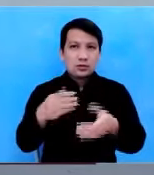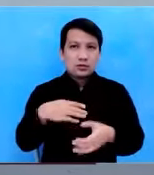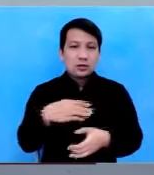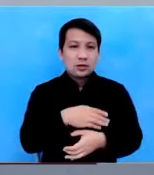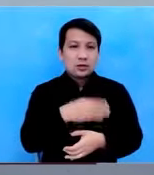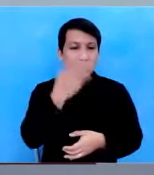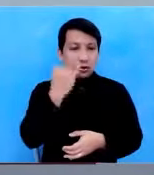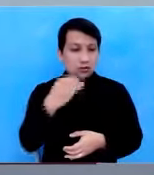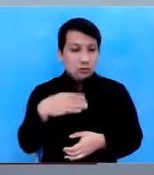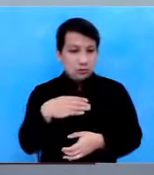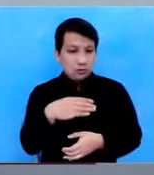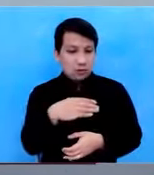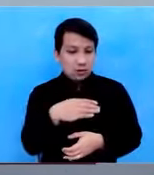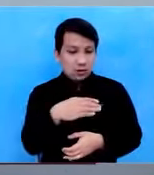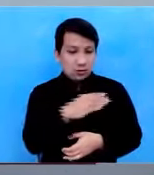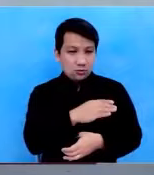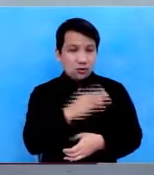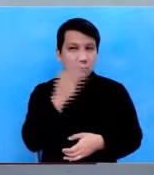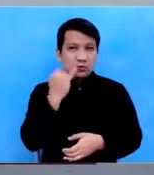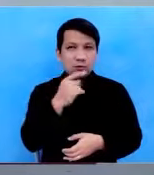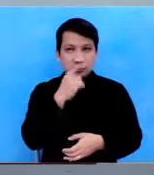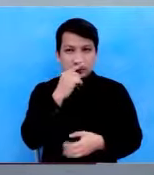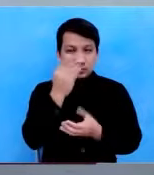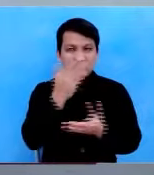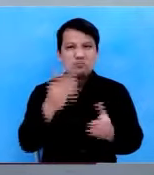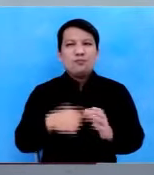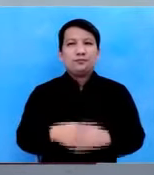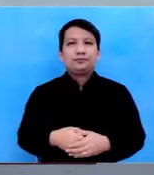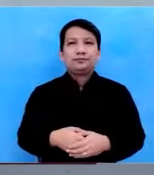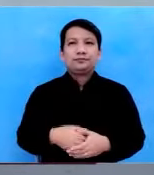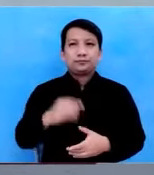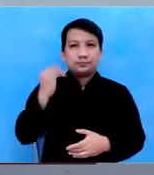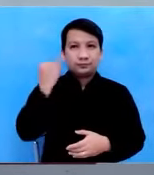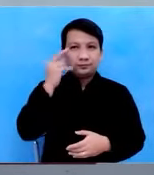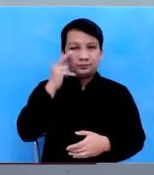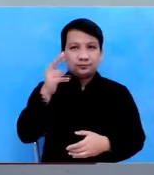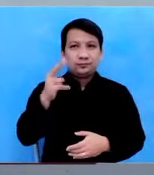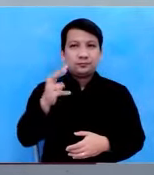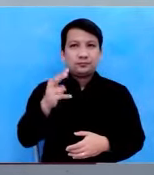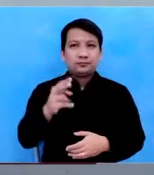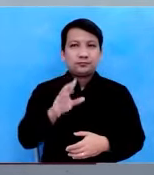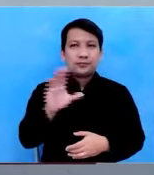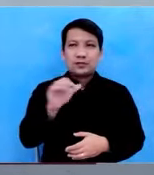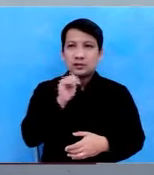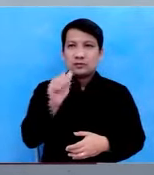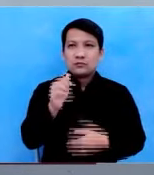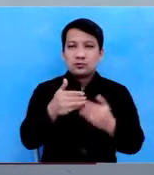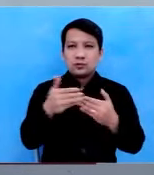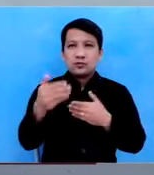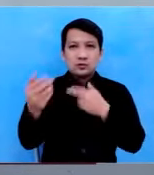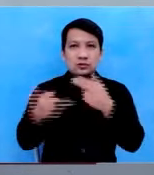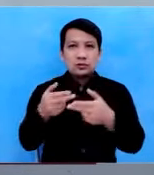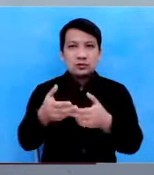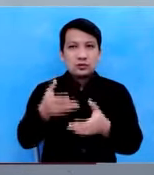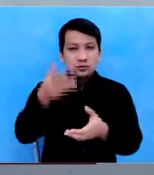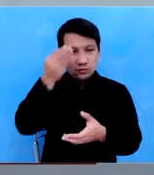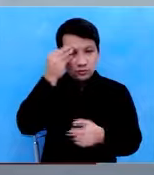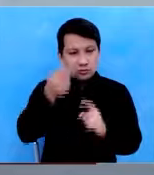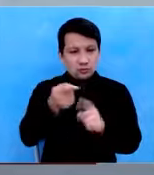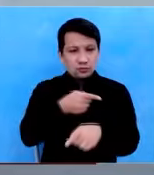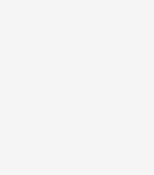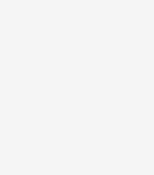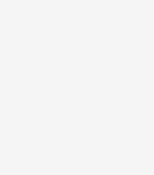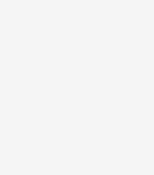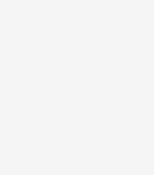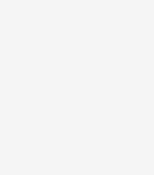Kongreso. Dahil ang sabi nga ng historian si Jose Victor Torres, "You do not move on with history, you learn from it."